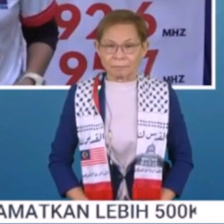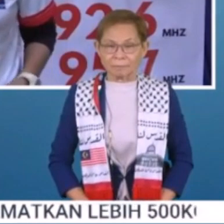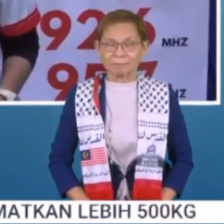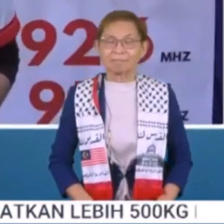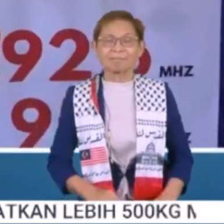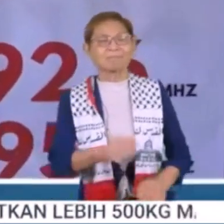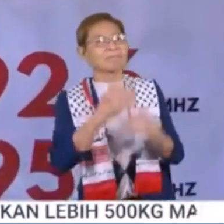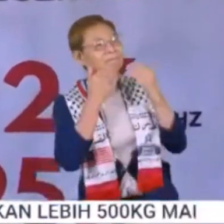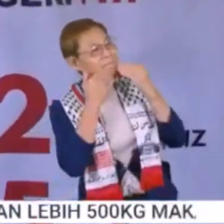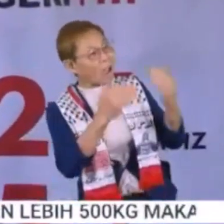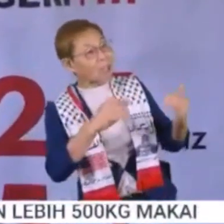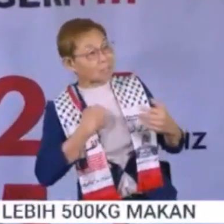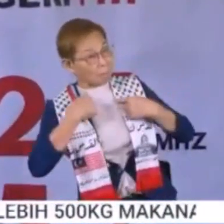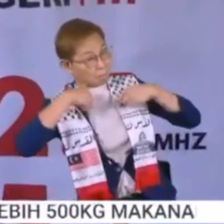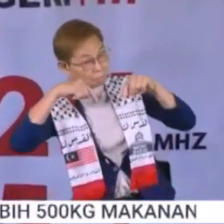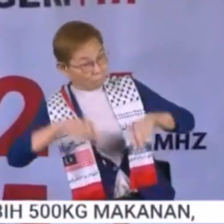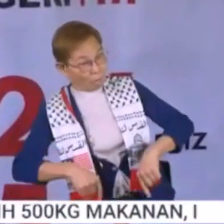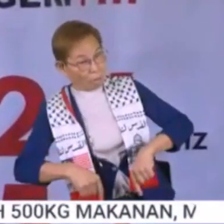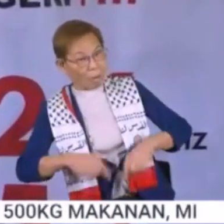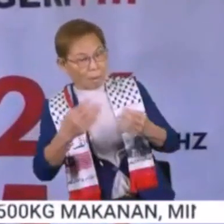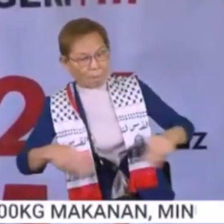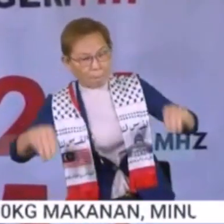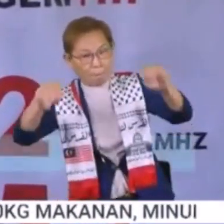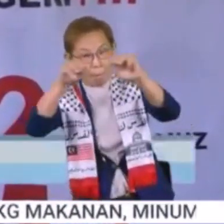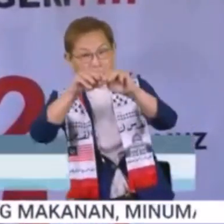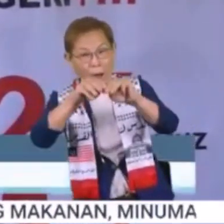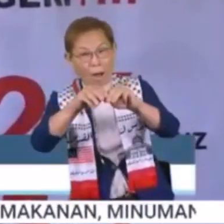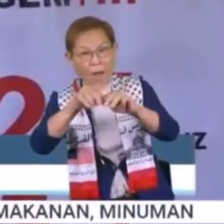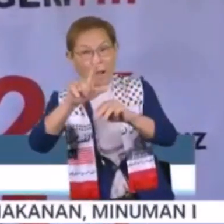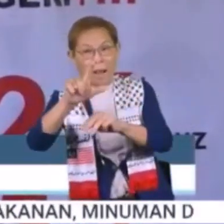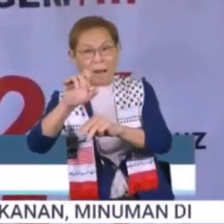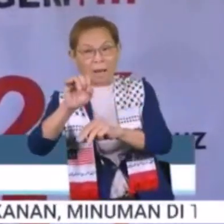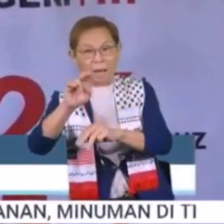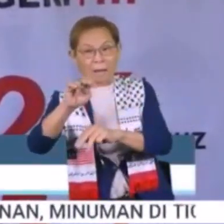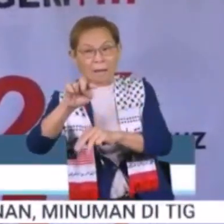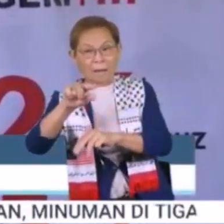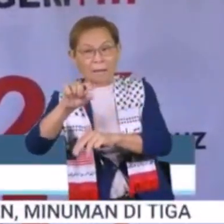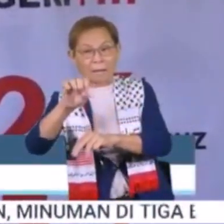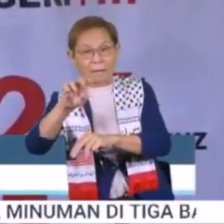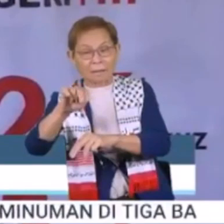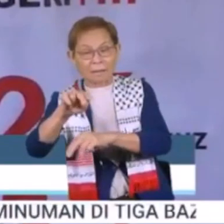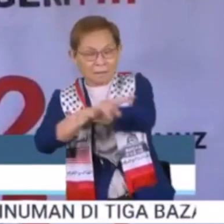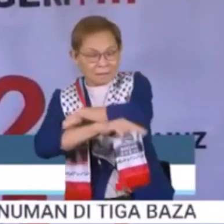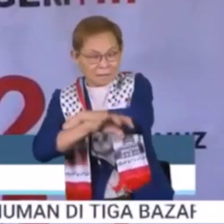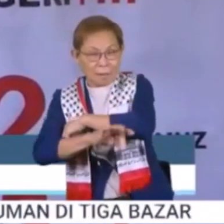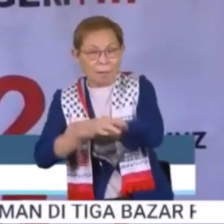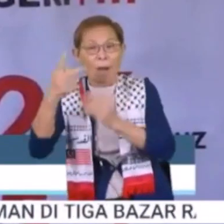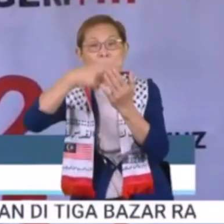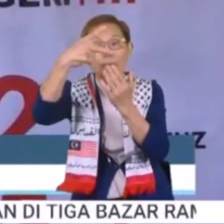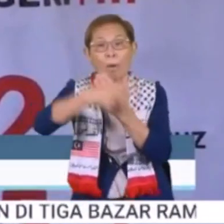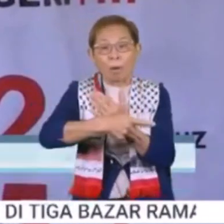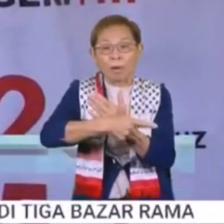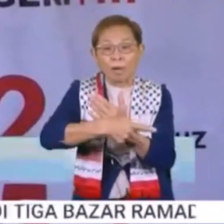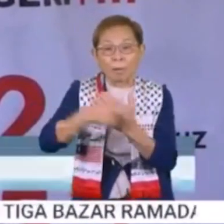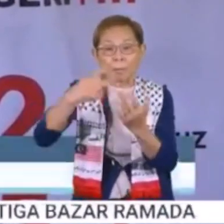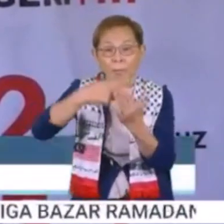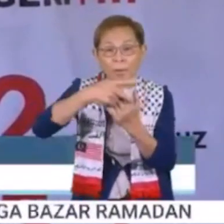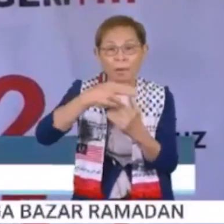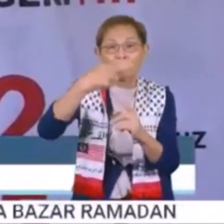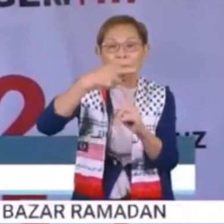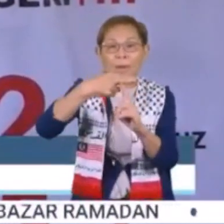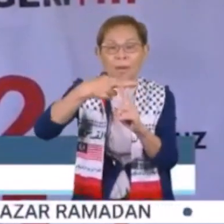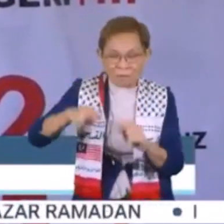Ya, terima kasih. Saya kini berada di Masjid Kariah Lengging Negeri Sembilan sempena program Jelajah Ramadan